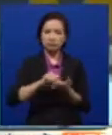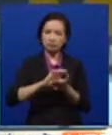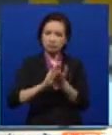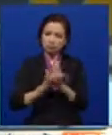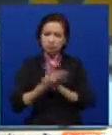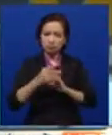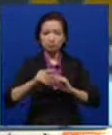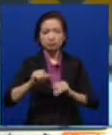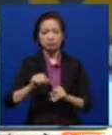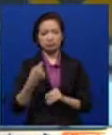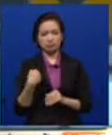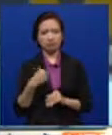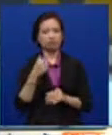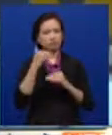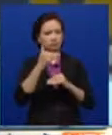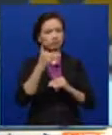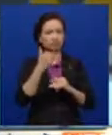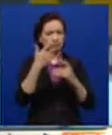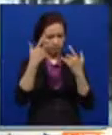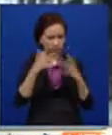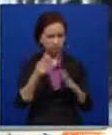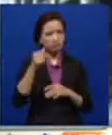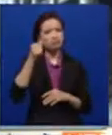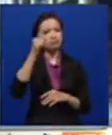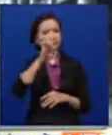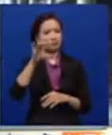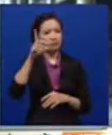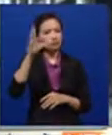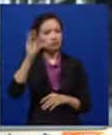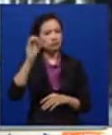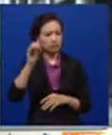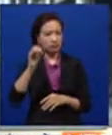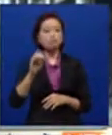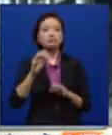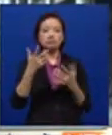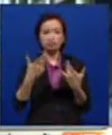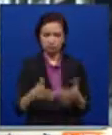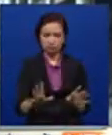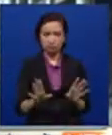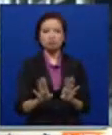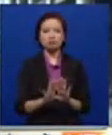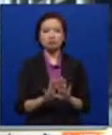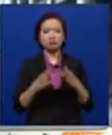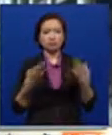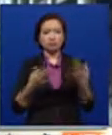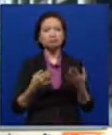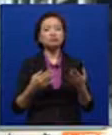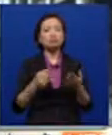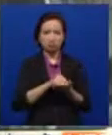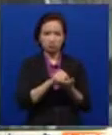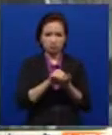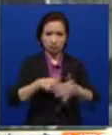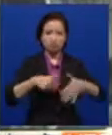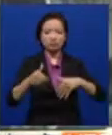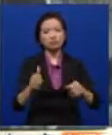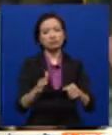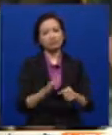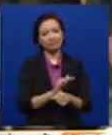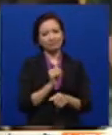ซึ่งกำหนดไว้ให้แล้วเสร็จภายใน 150วันเพื่อเปิดให้บริการประชาชนได้เต็มที่